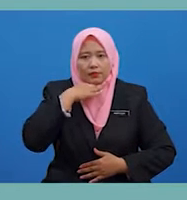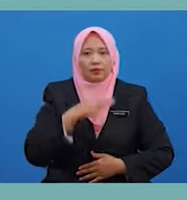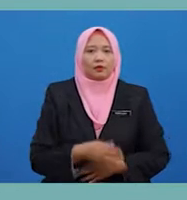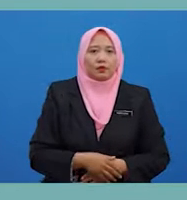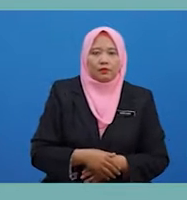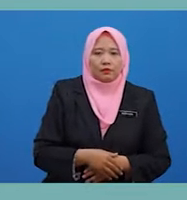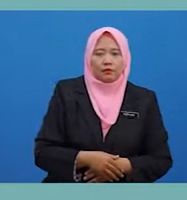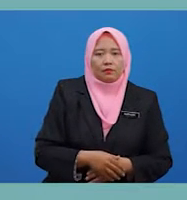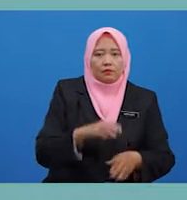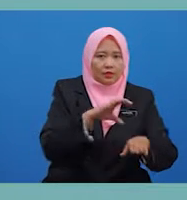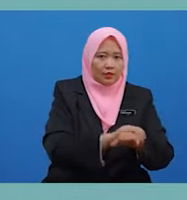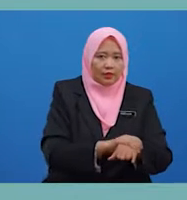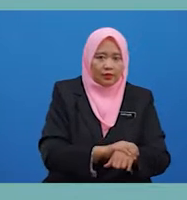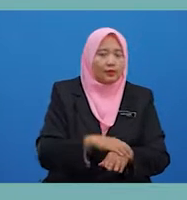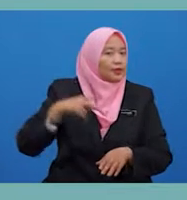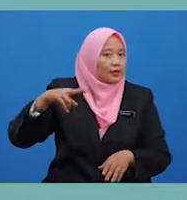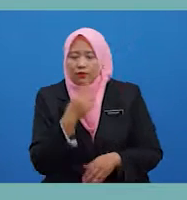dan keracunan makanan.